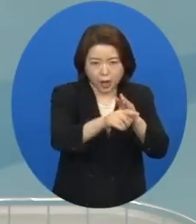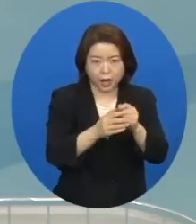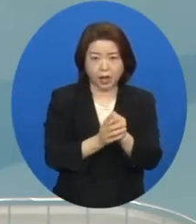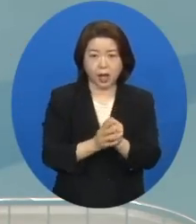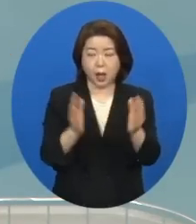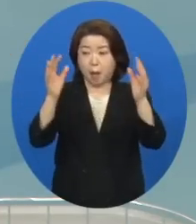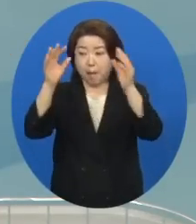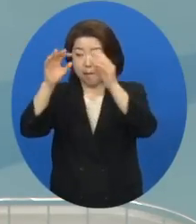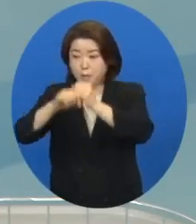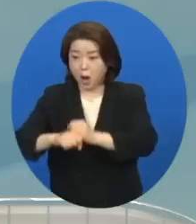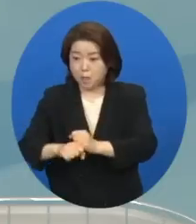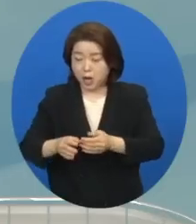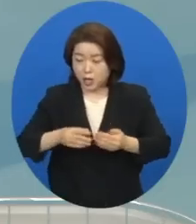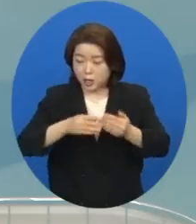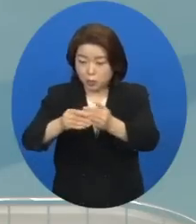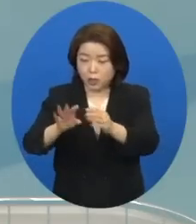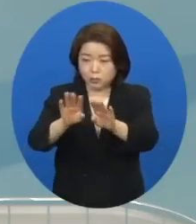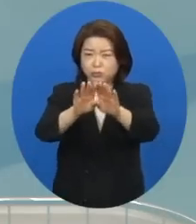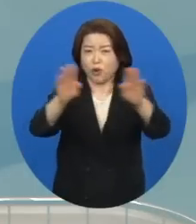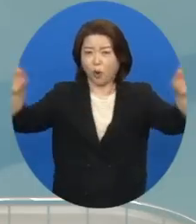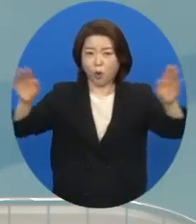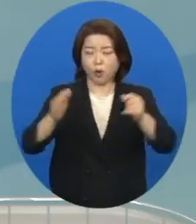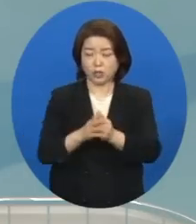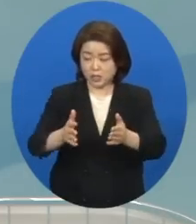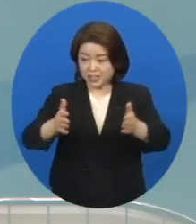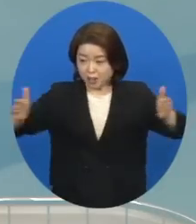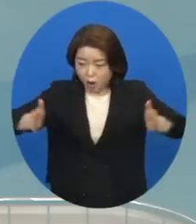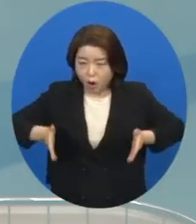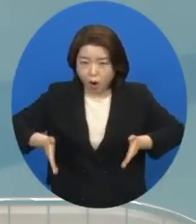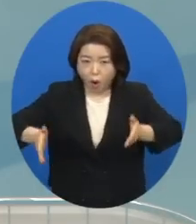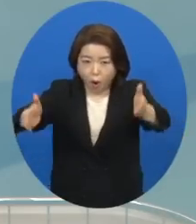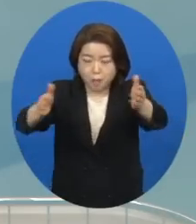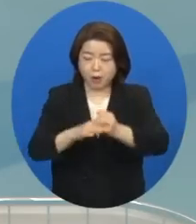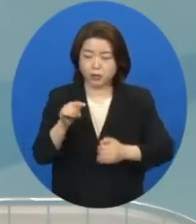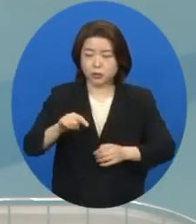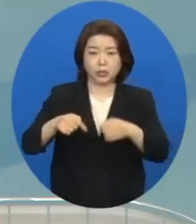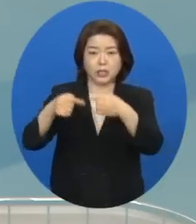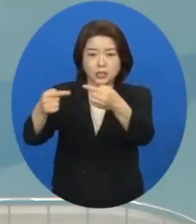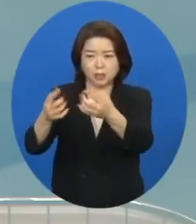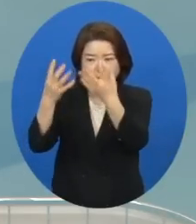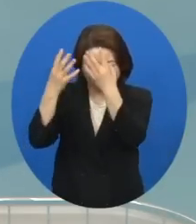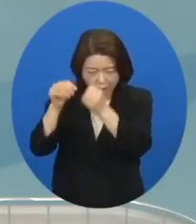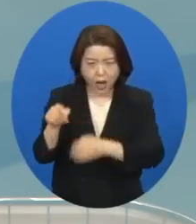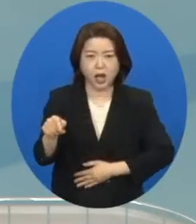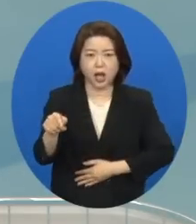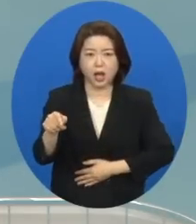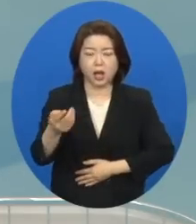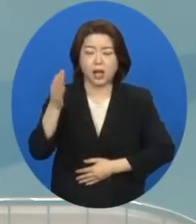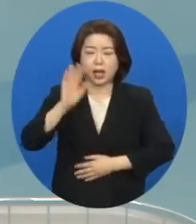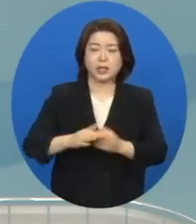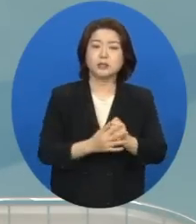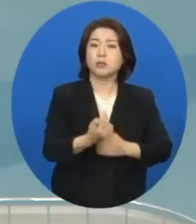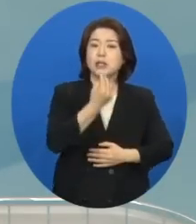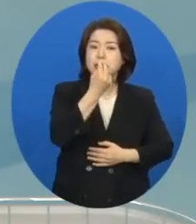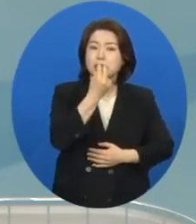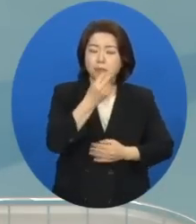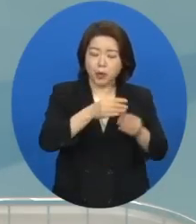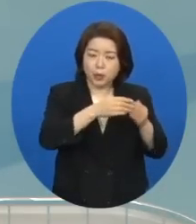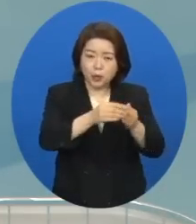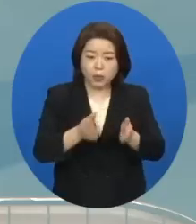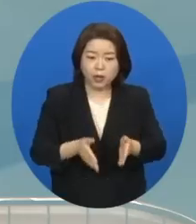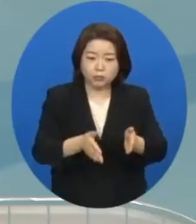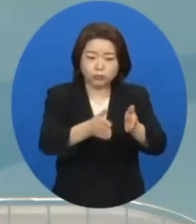멸망으로 인도하는 문은 크고 그 길이 넓어 그리로 들어가는 자가 많고 생명으로 인도하는 문은 좁고